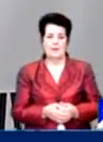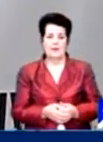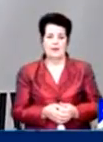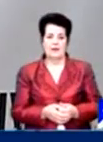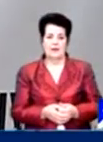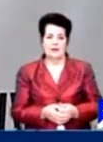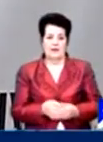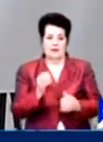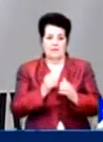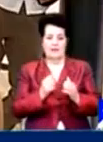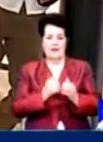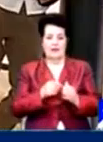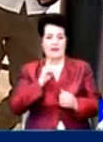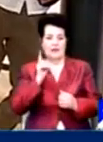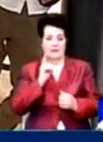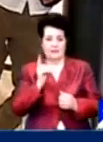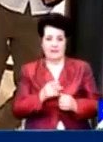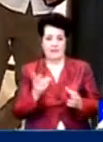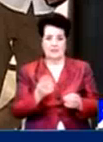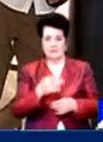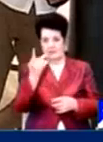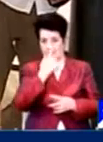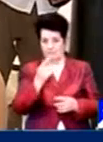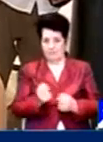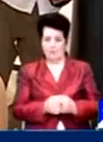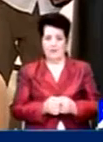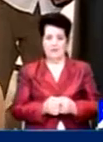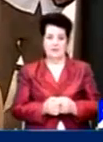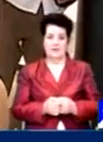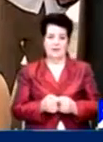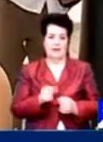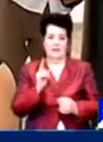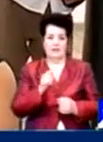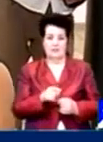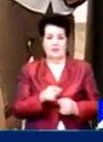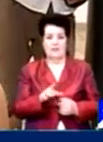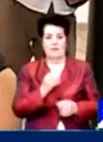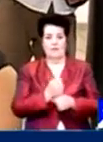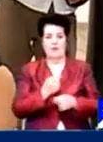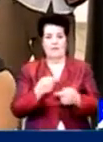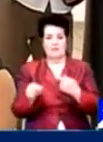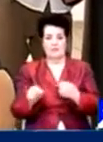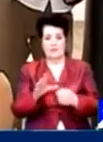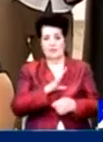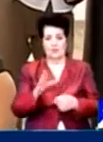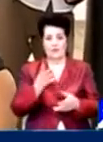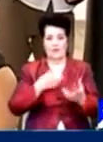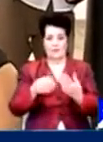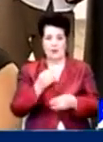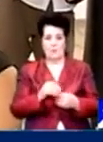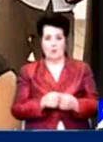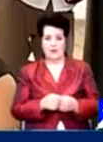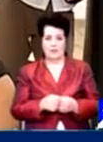Eu consider că fiecare tânăr trebuie să fie informat despre fake news ca să facă o diferență, ca să nu fie manipulat